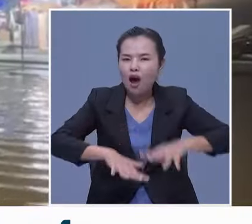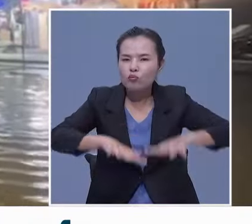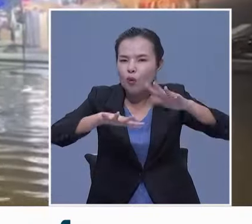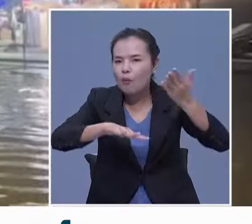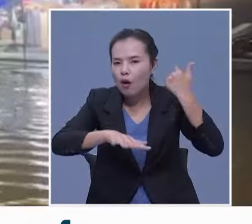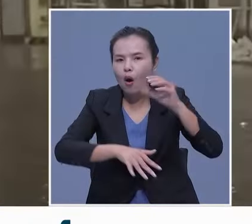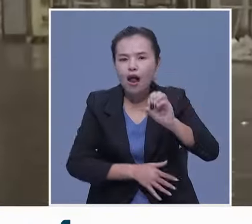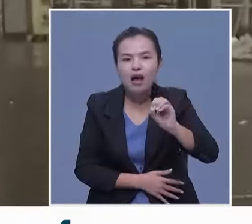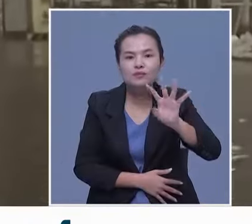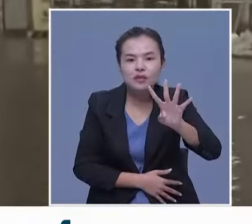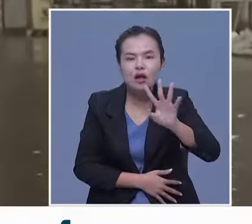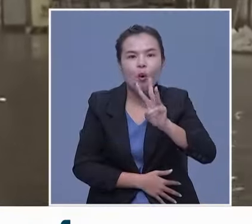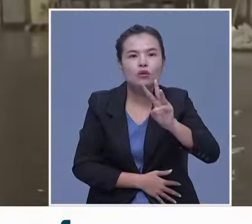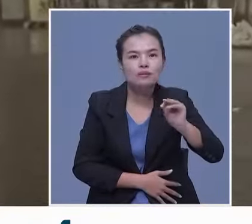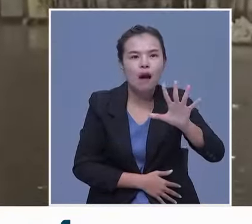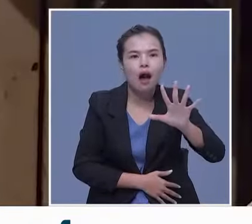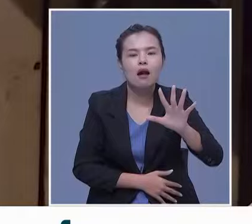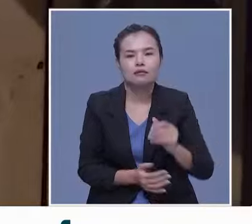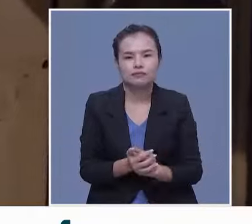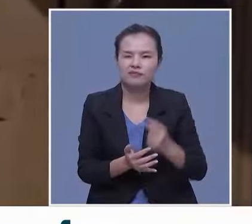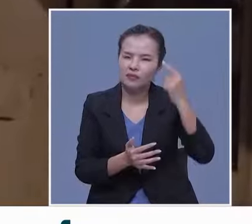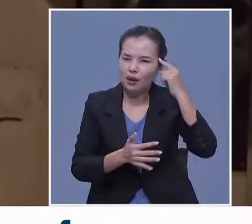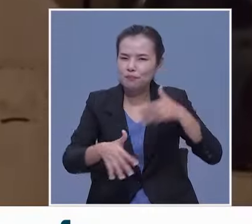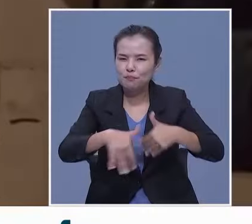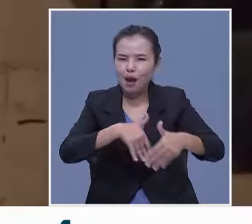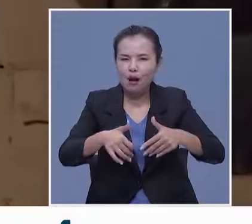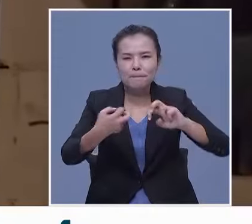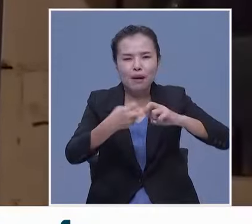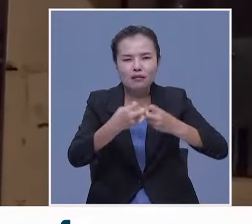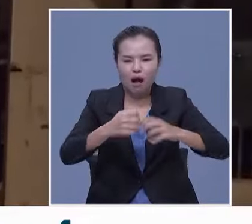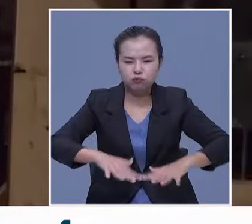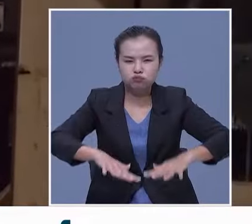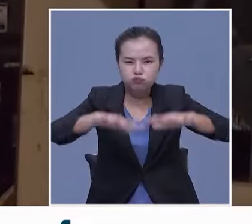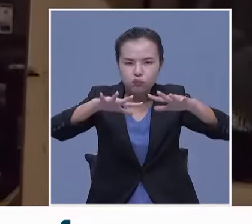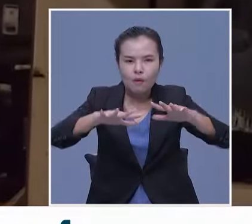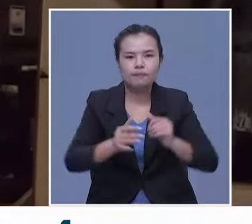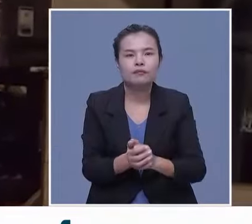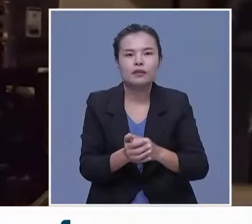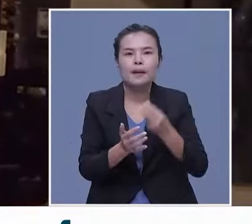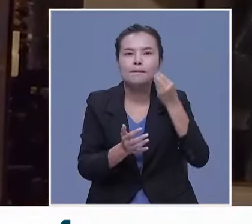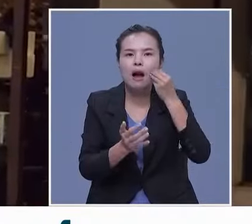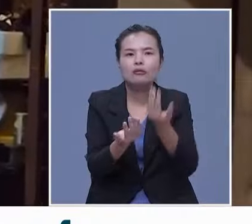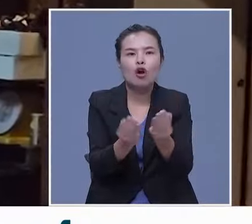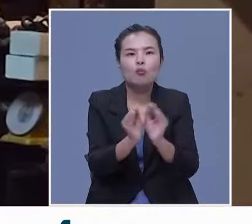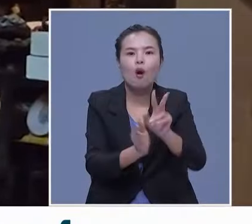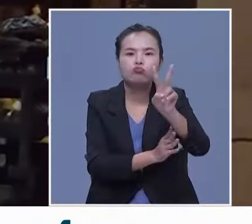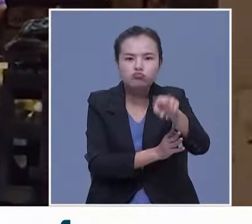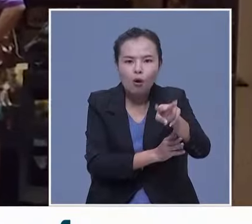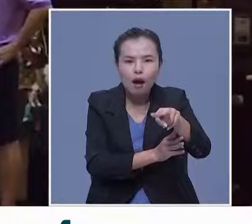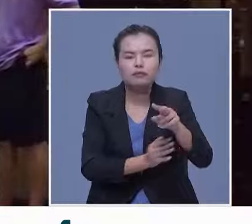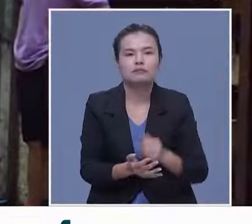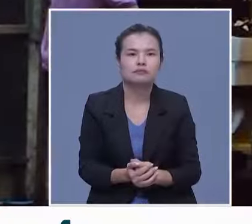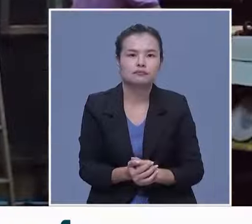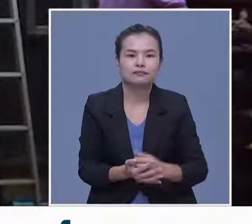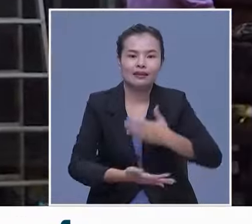54แล้วก็ปี 65คาดว่ามีประชาชนได้รับผลกระทบแล้วไม่ต่ำกว่า 2,000ครอบครัวนะครับโดยเฉพาะที่